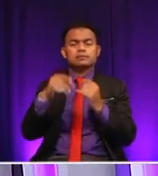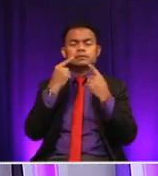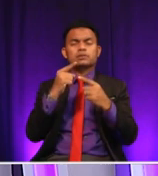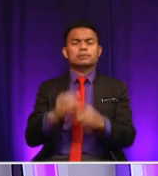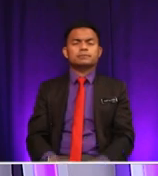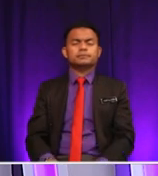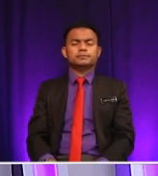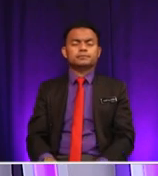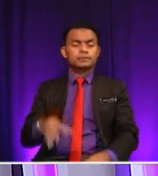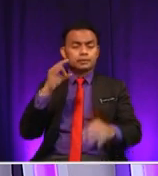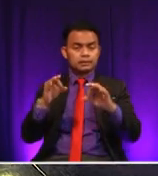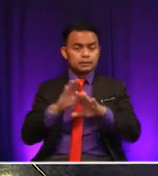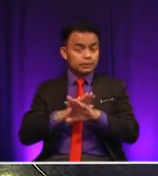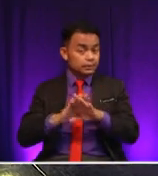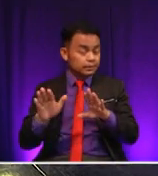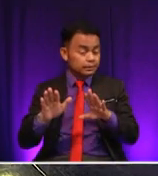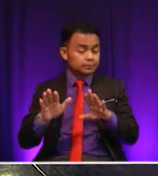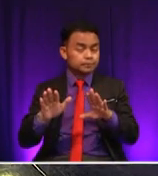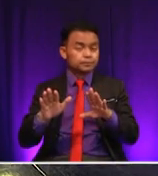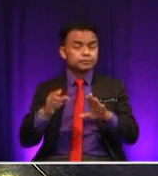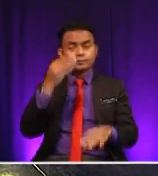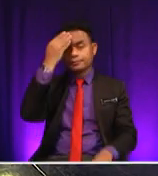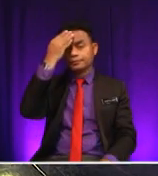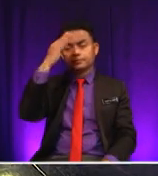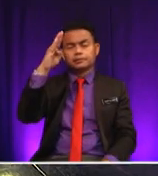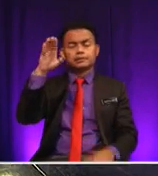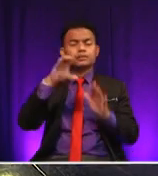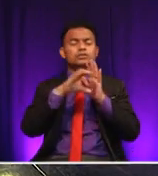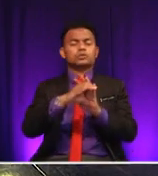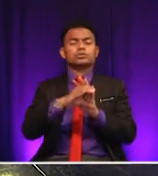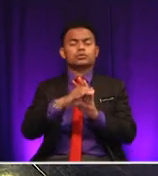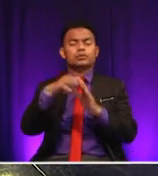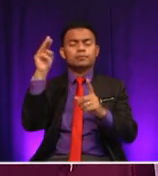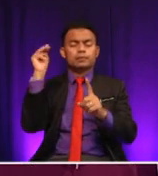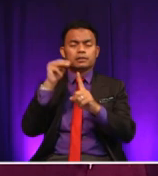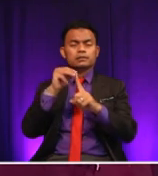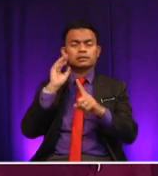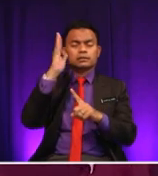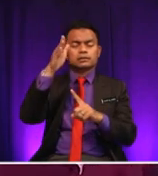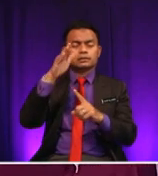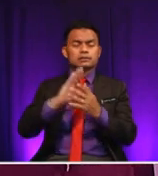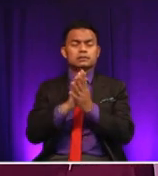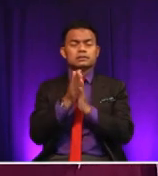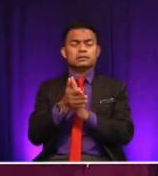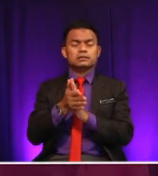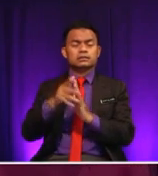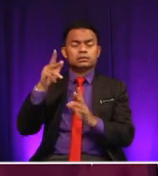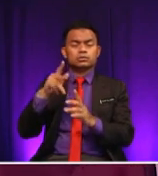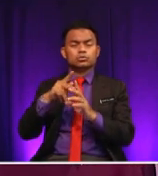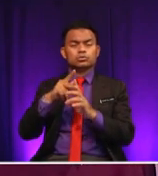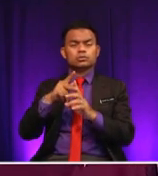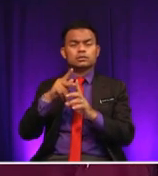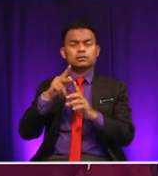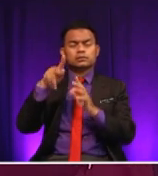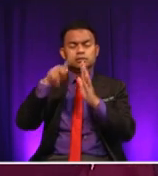akan berkurang Oke Sebab Dia ada Makkah untuk contoh sebab itulah dalam setiap soal dan yang kita jawab perlunya contoh